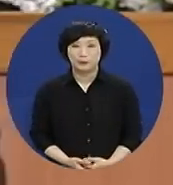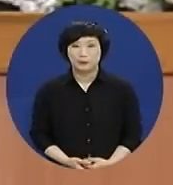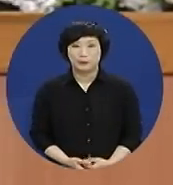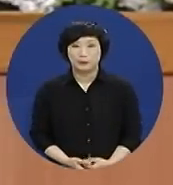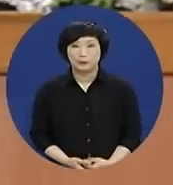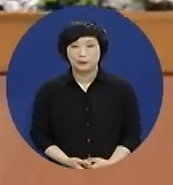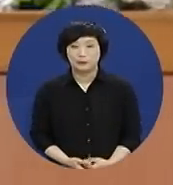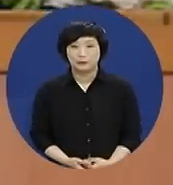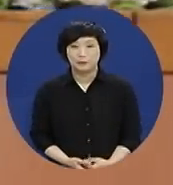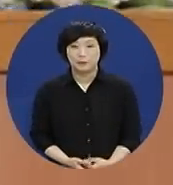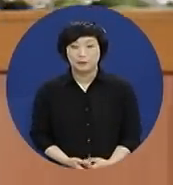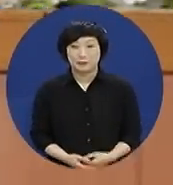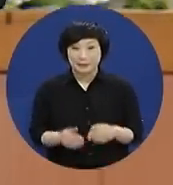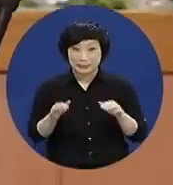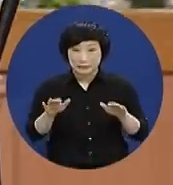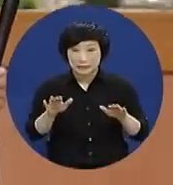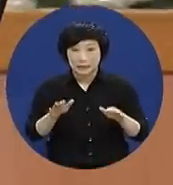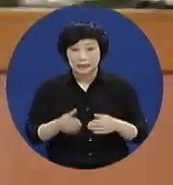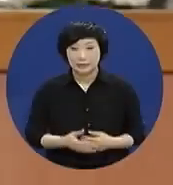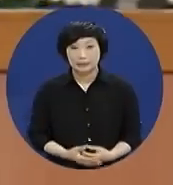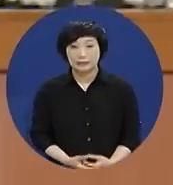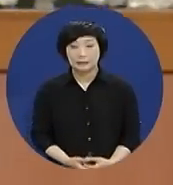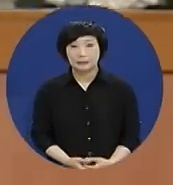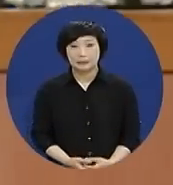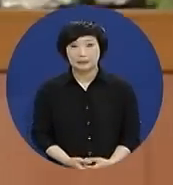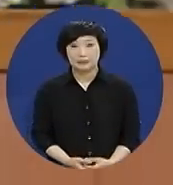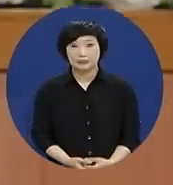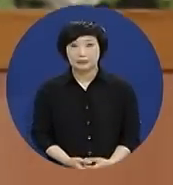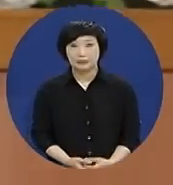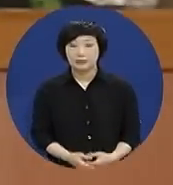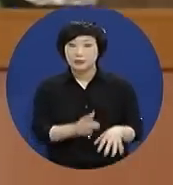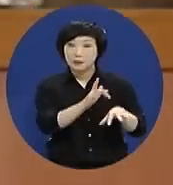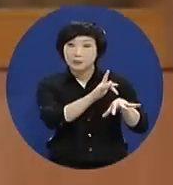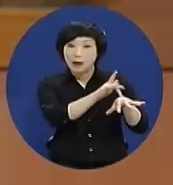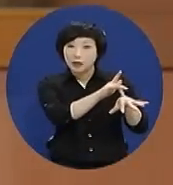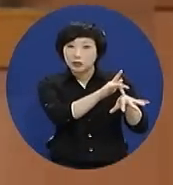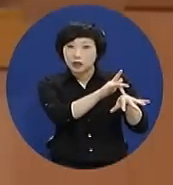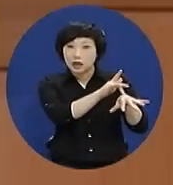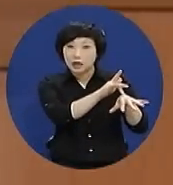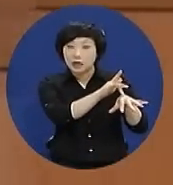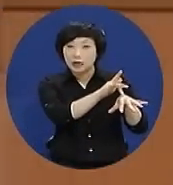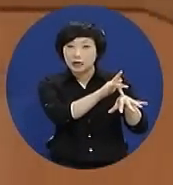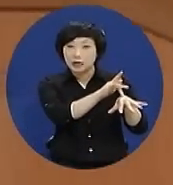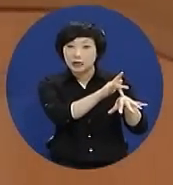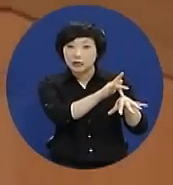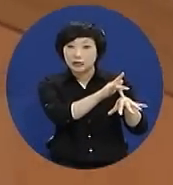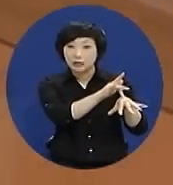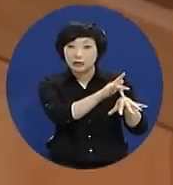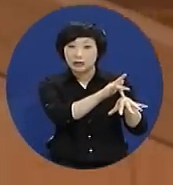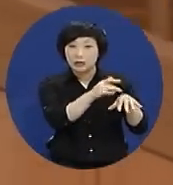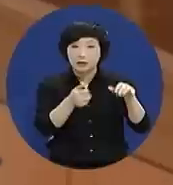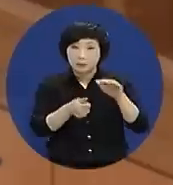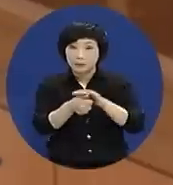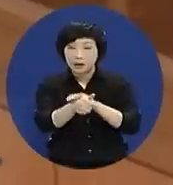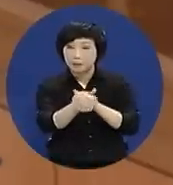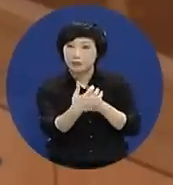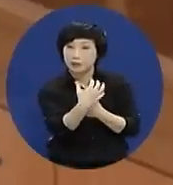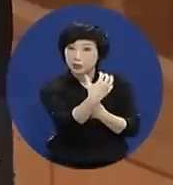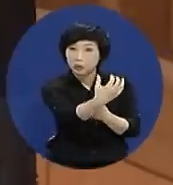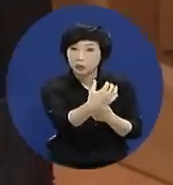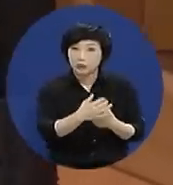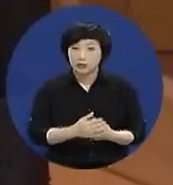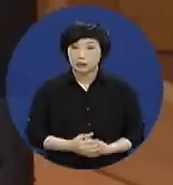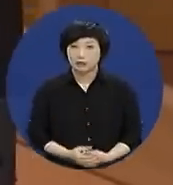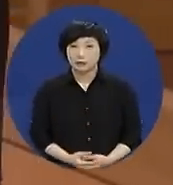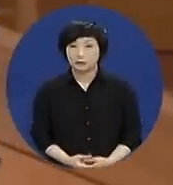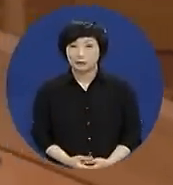ますところで悪魔が蛇を利用し